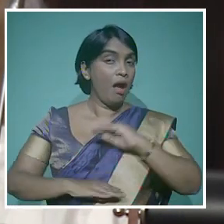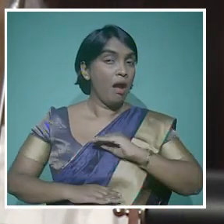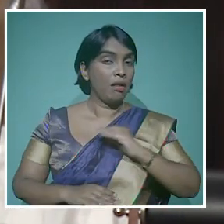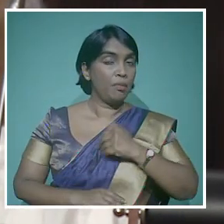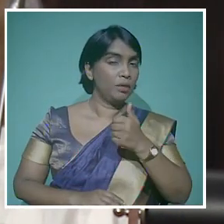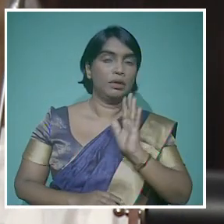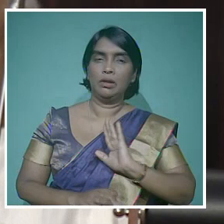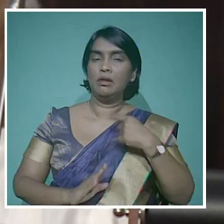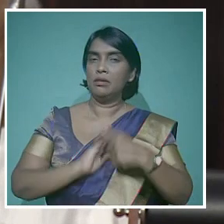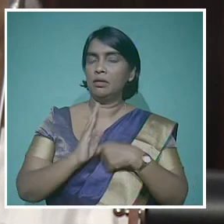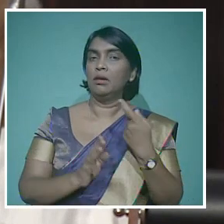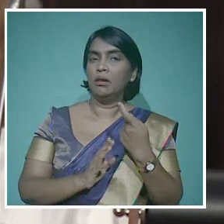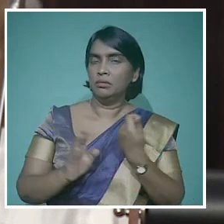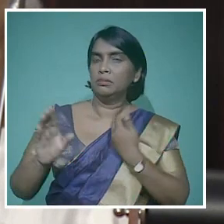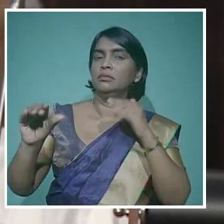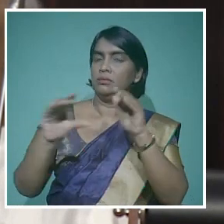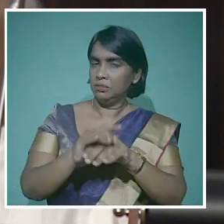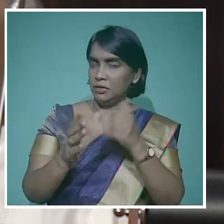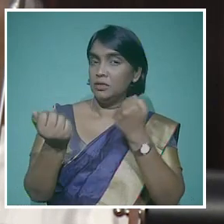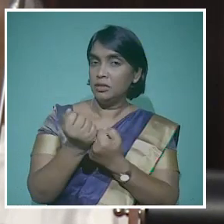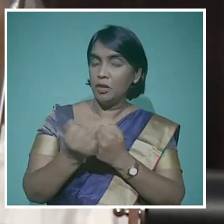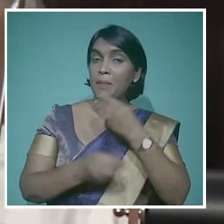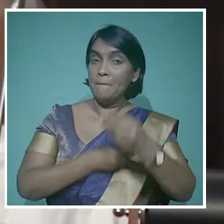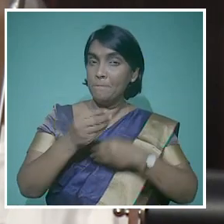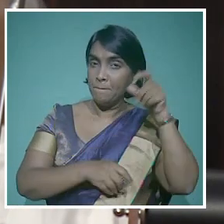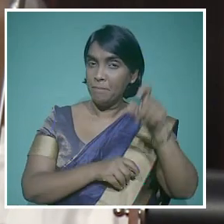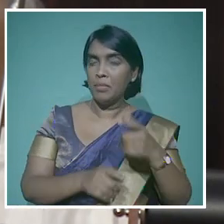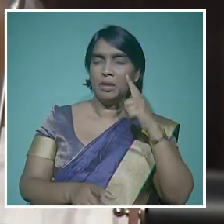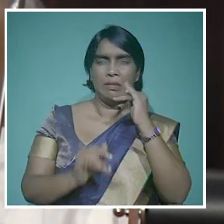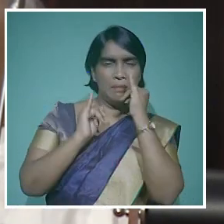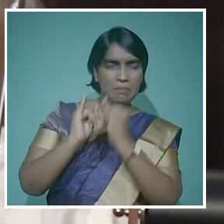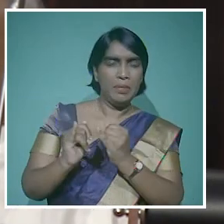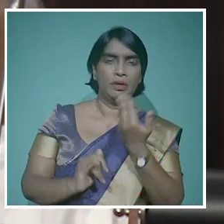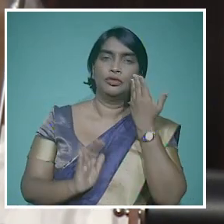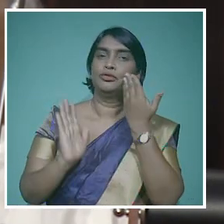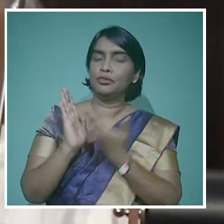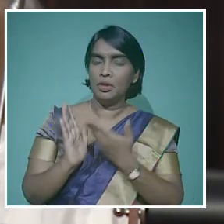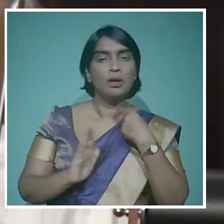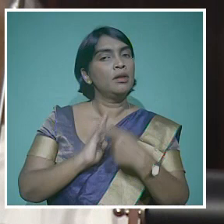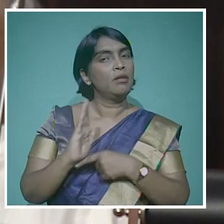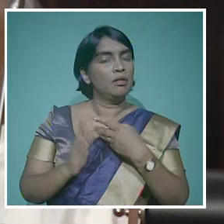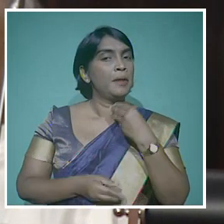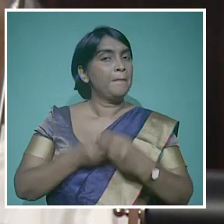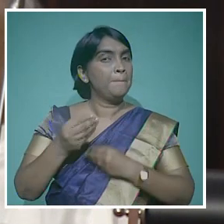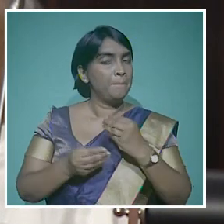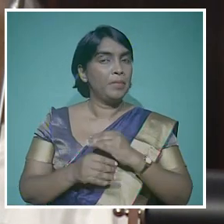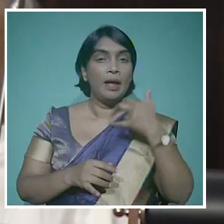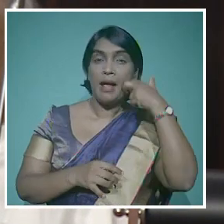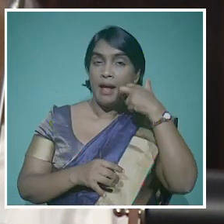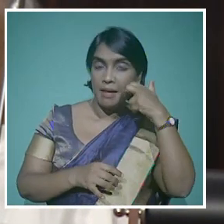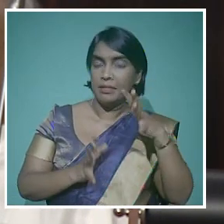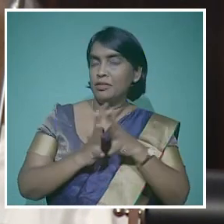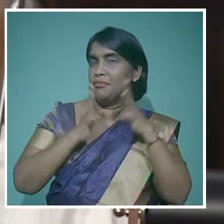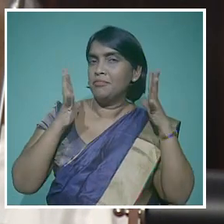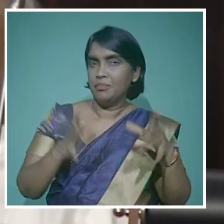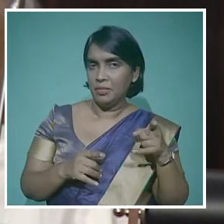නෙවෙයි. රටේ ආර්ථික දායකත්වයක් සපයන ව්‍යවසායකින් දුෂ්ටයන් ලෙස සැලකුණා. ලංකාවේ නිෂ්පාදිත ටෙලිනාට්‍යවලින් වැඩි